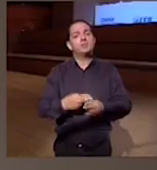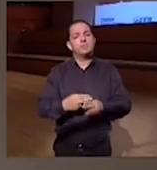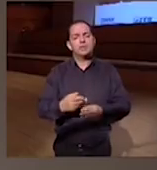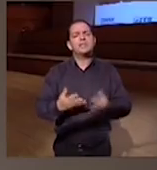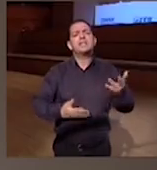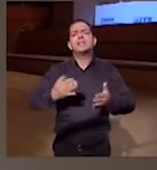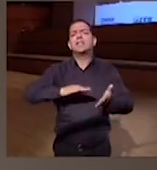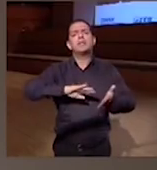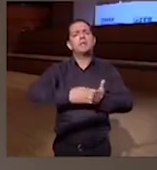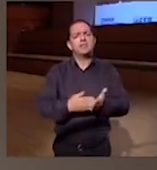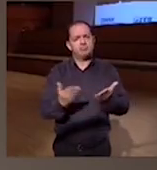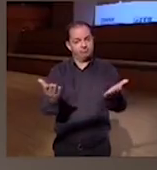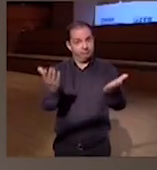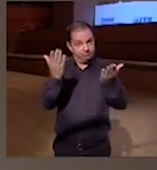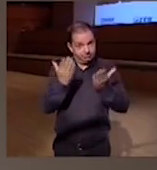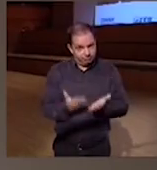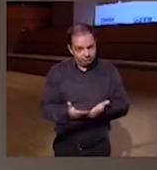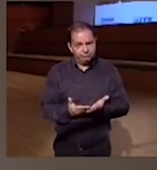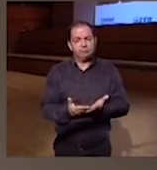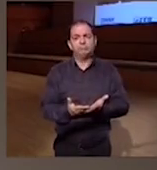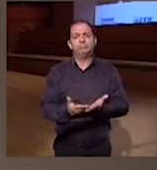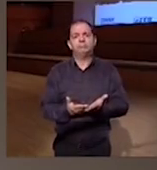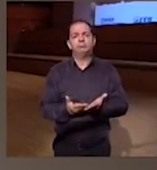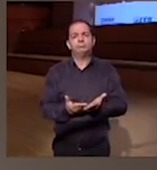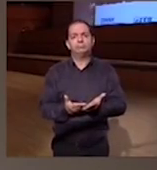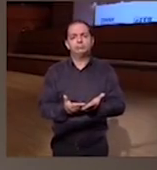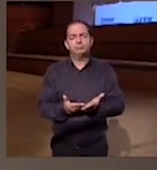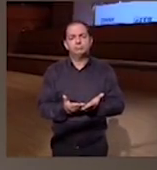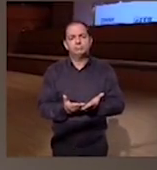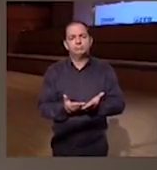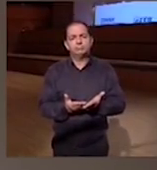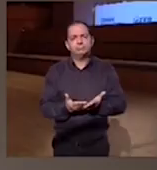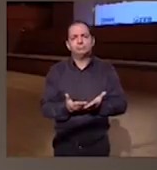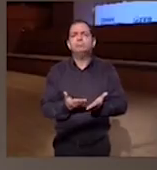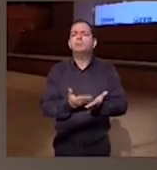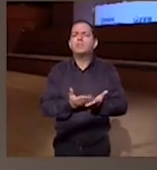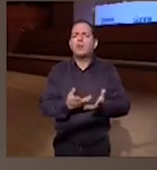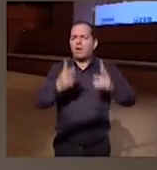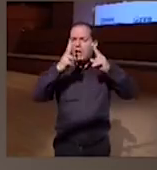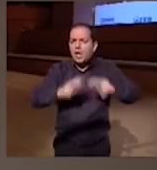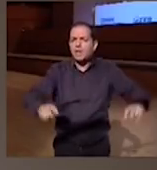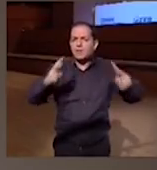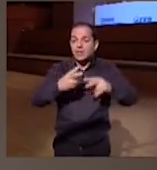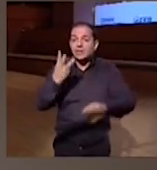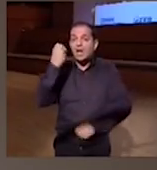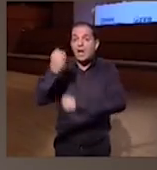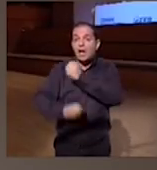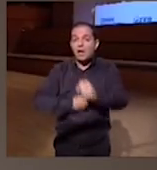Στατιστική Υπηρεσία, όπως αυτά έχουν διαμορφωθεί έπειτα από 3 χρόνια συστηματικής